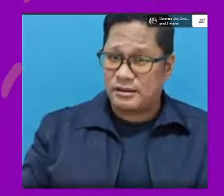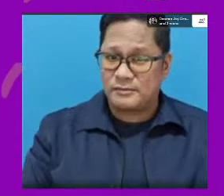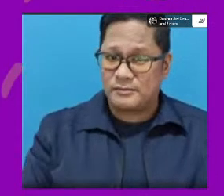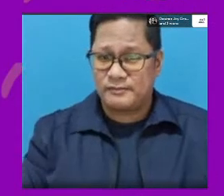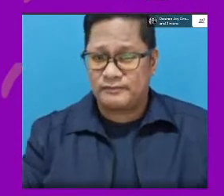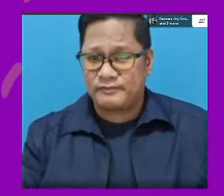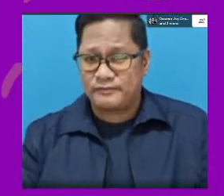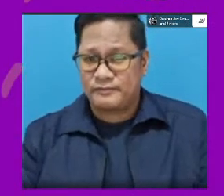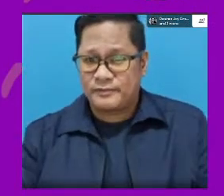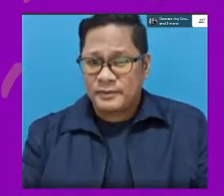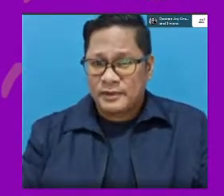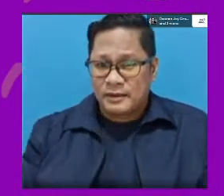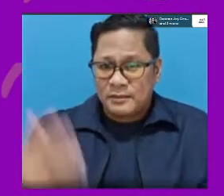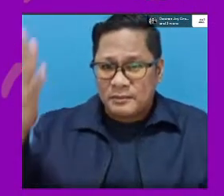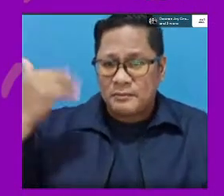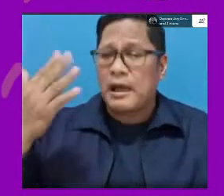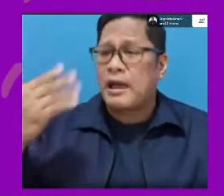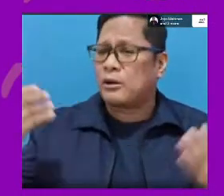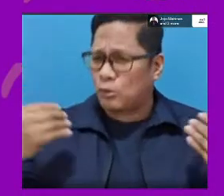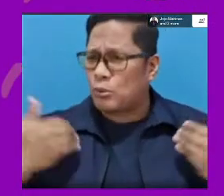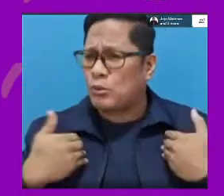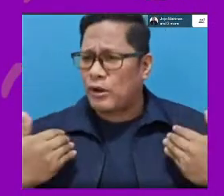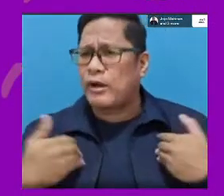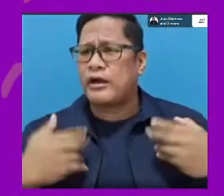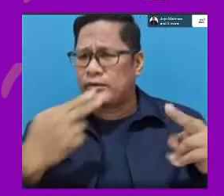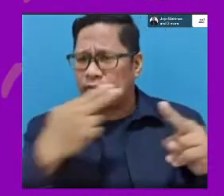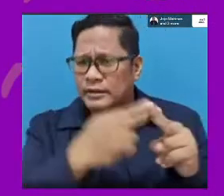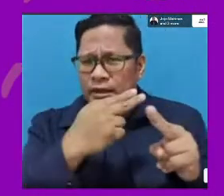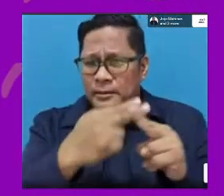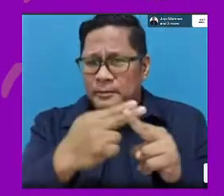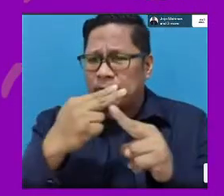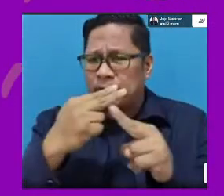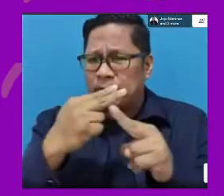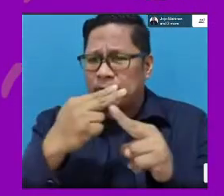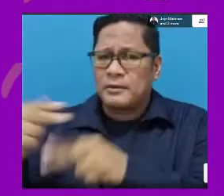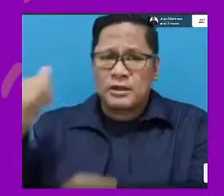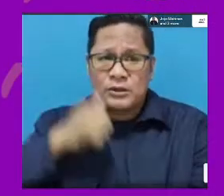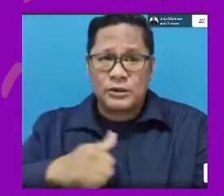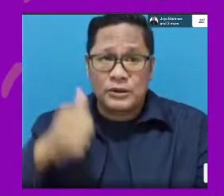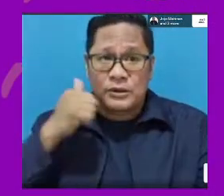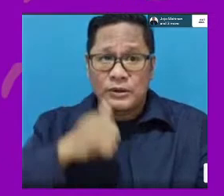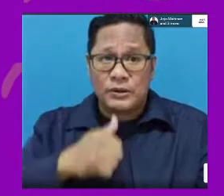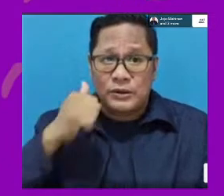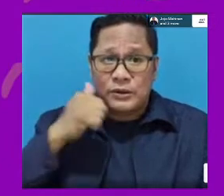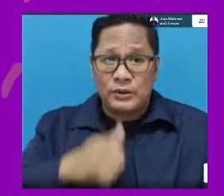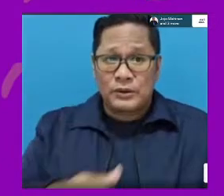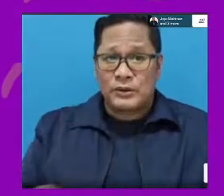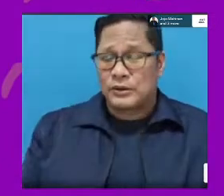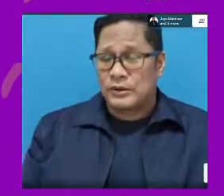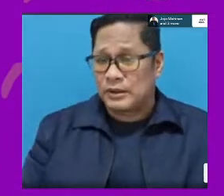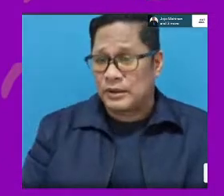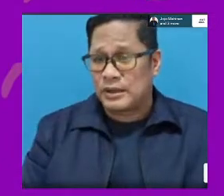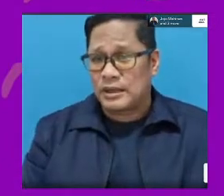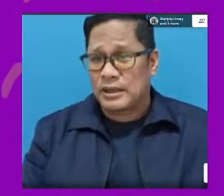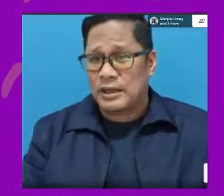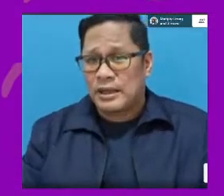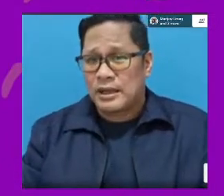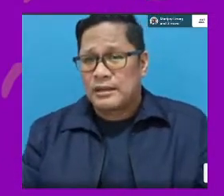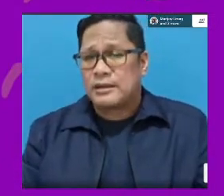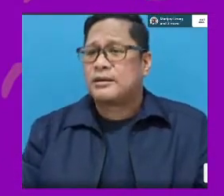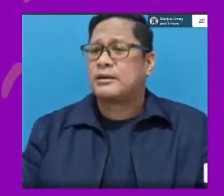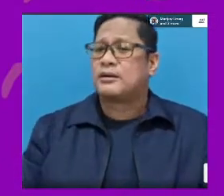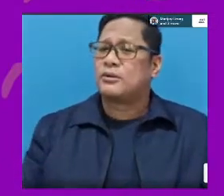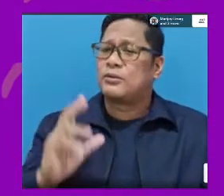Bakit ba mayroong mga Lisa, mga Liliosa at mga Lorena na di